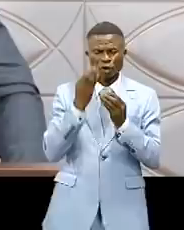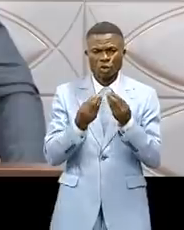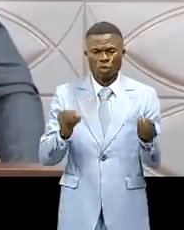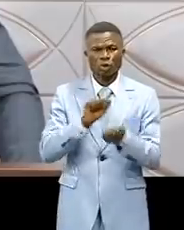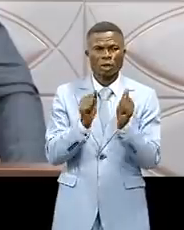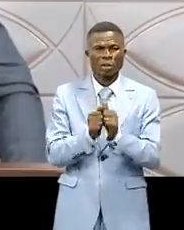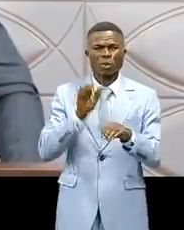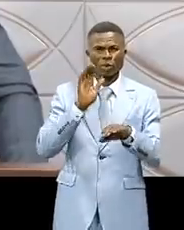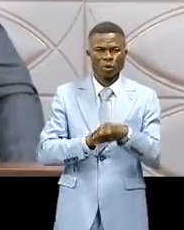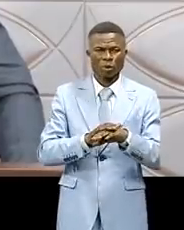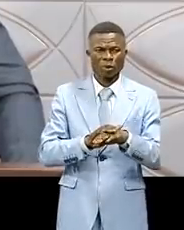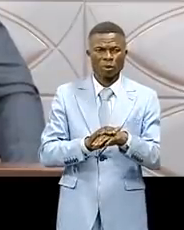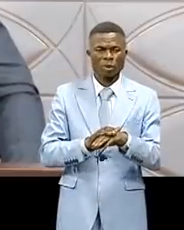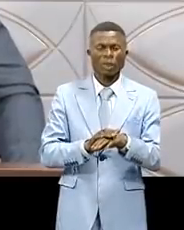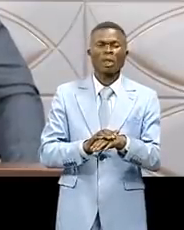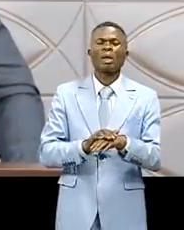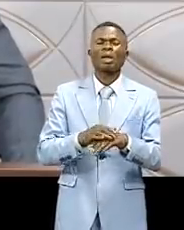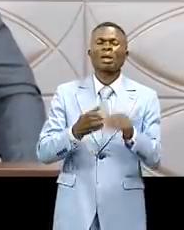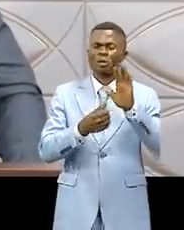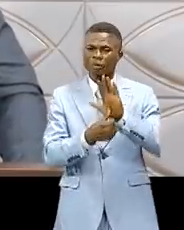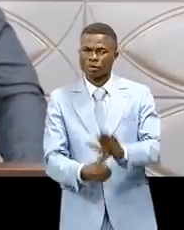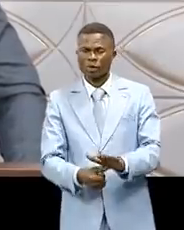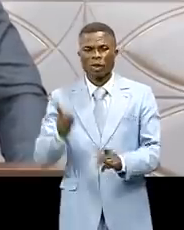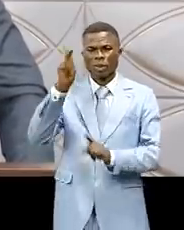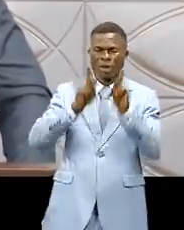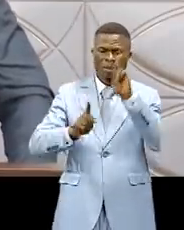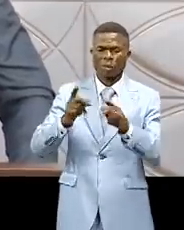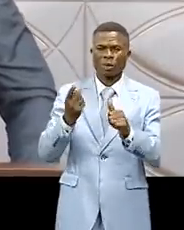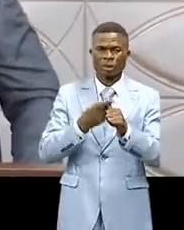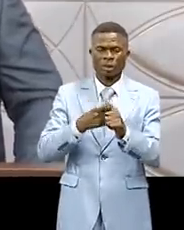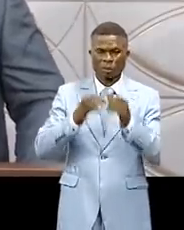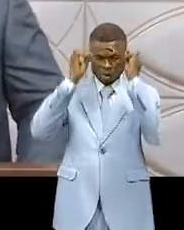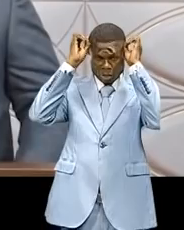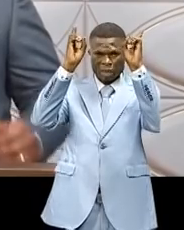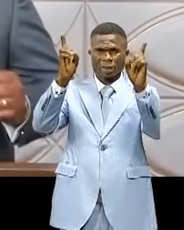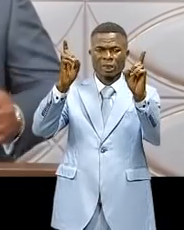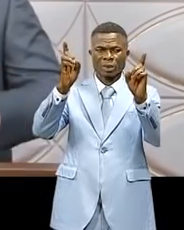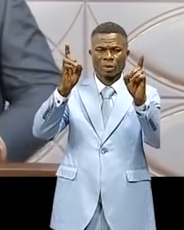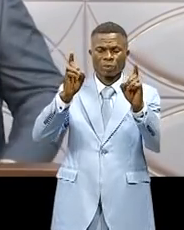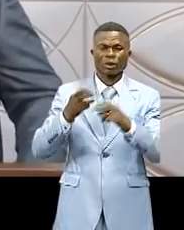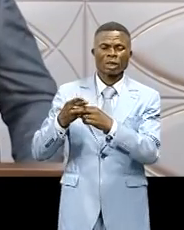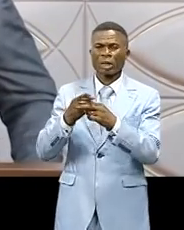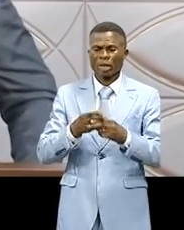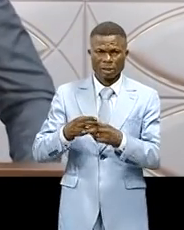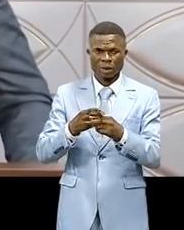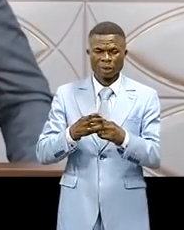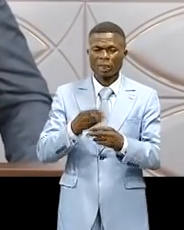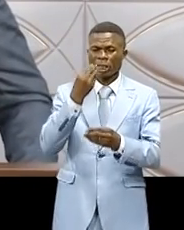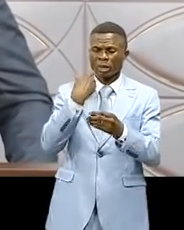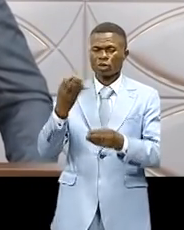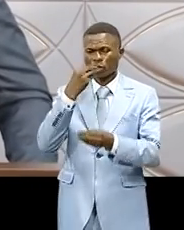engage le sort de nos peuples à savoir l'éducation la sécurité alimentaire